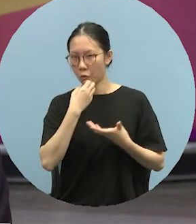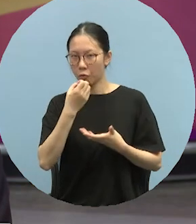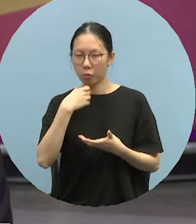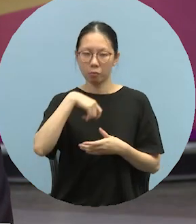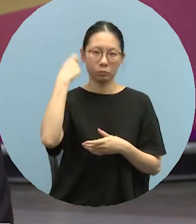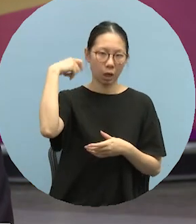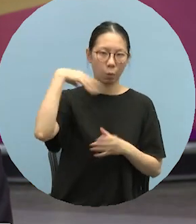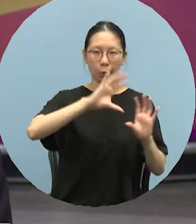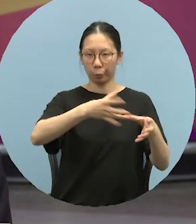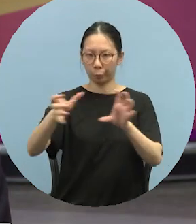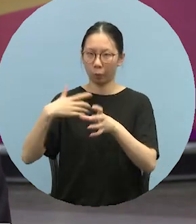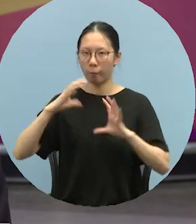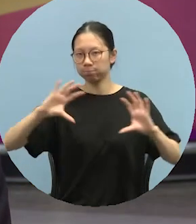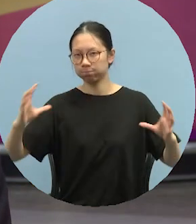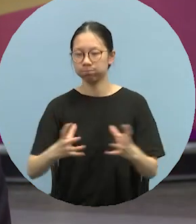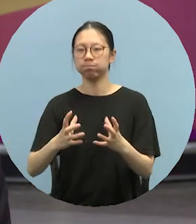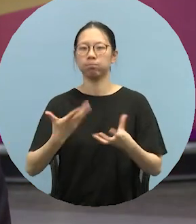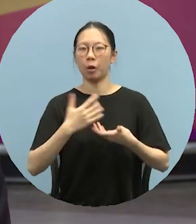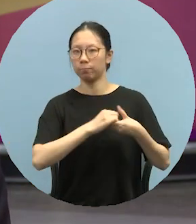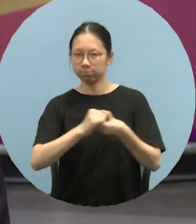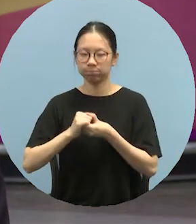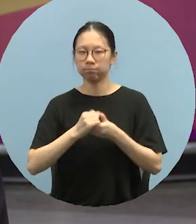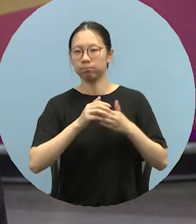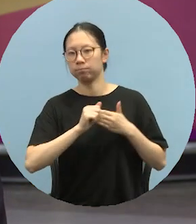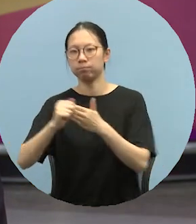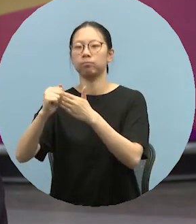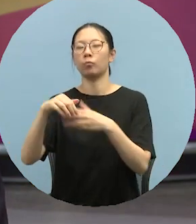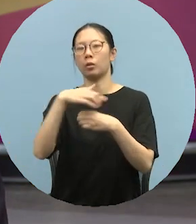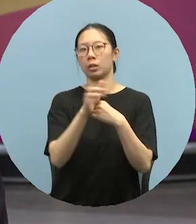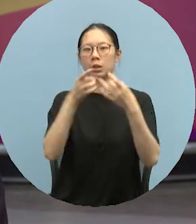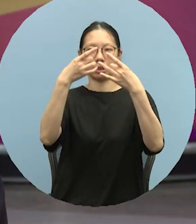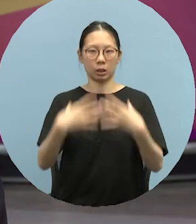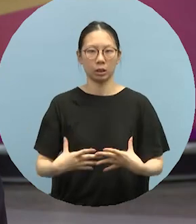和帶領社會各界續寫一國兩制